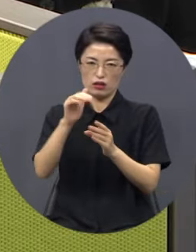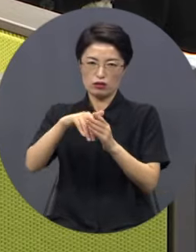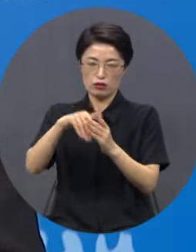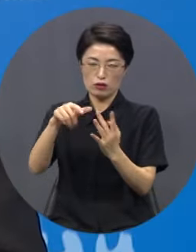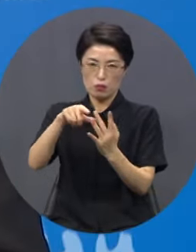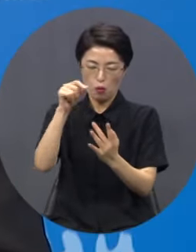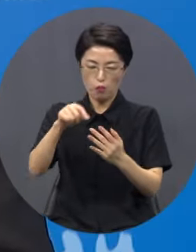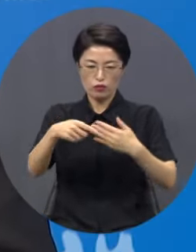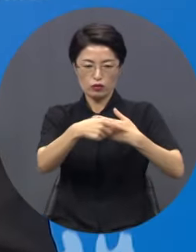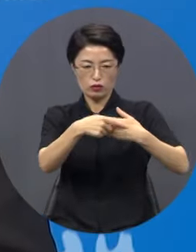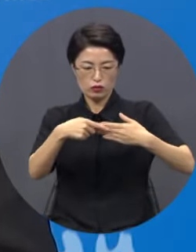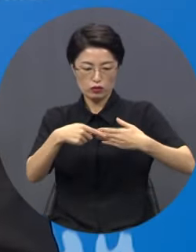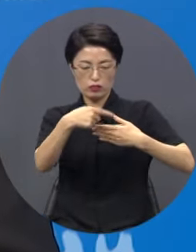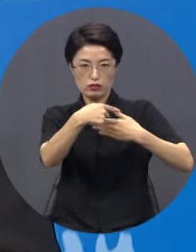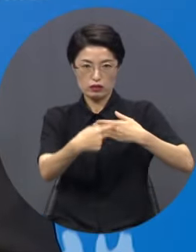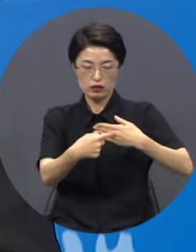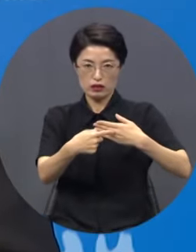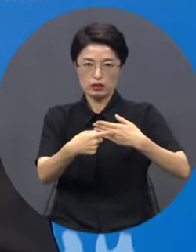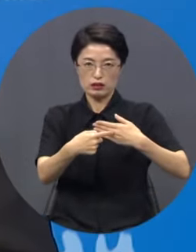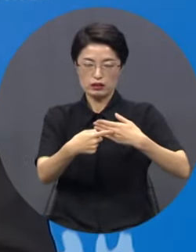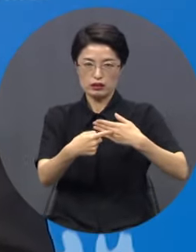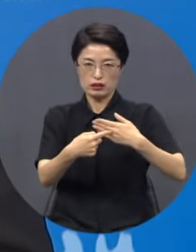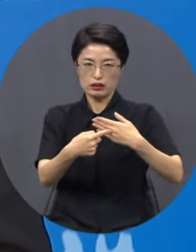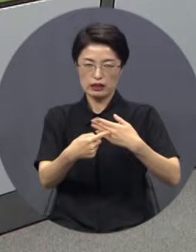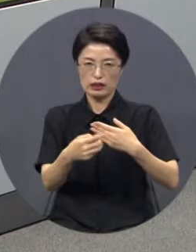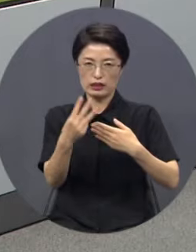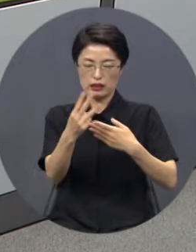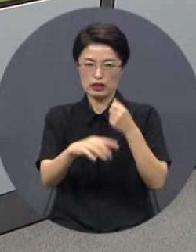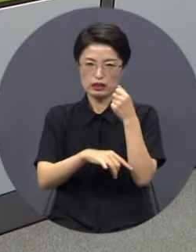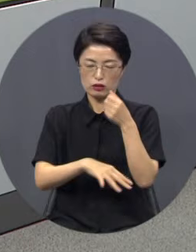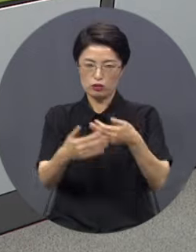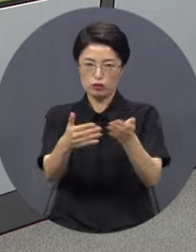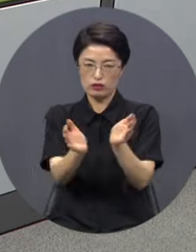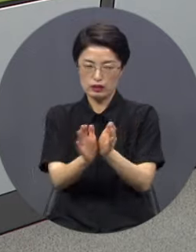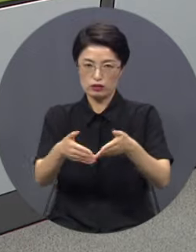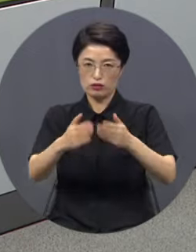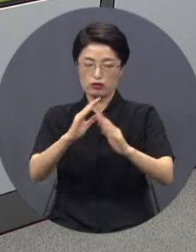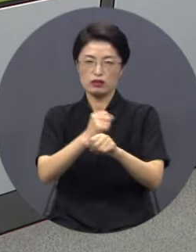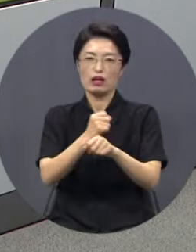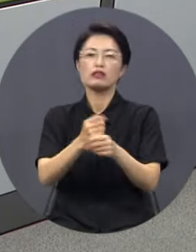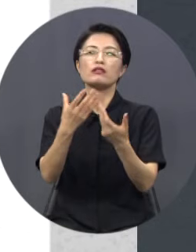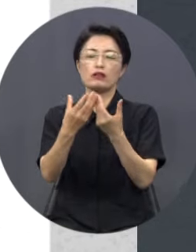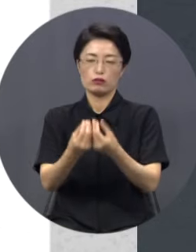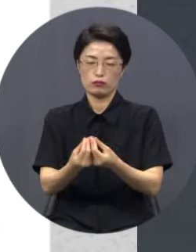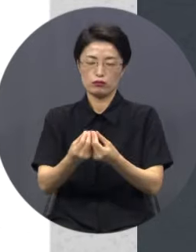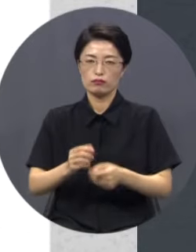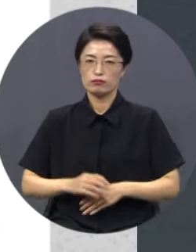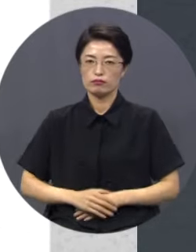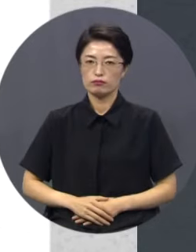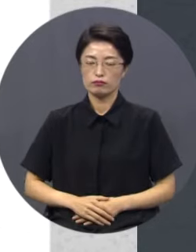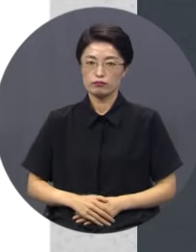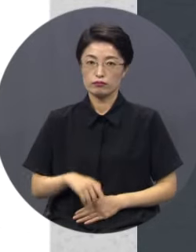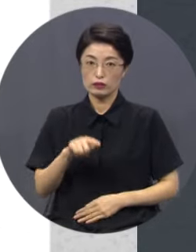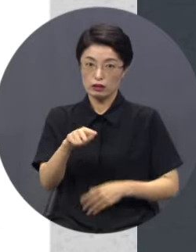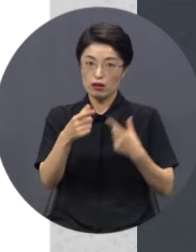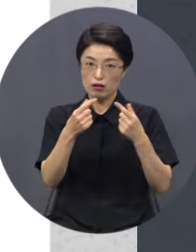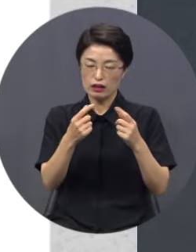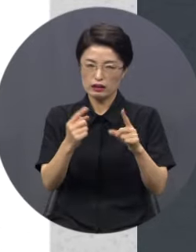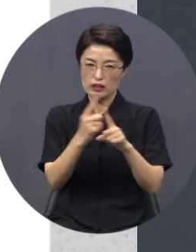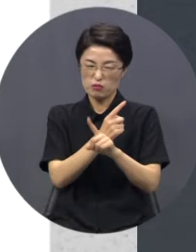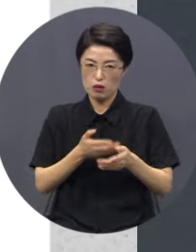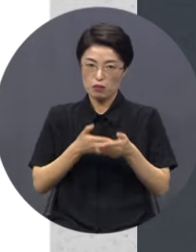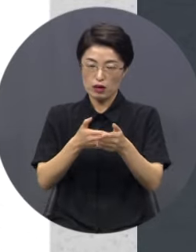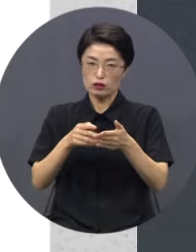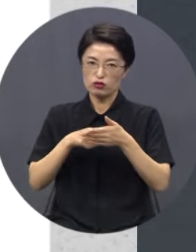서제주시 서귀포시 등 세개의 기초자치 단체를 설치하는 내용입니다이 같은 개편안을